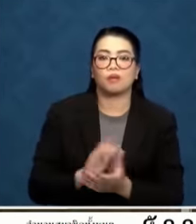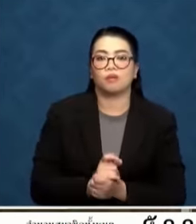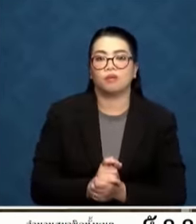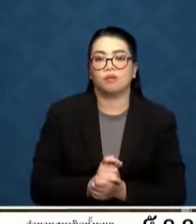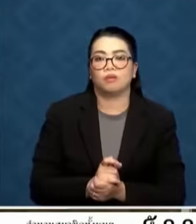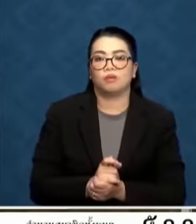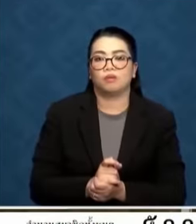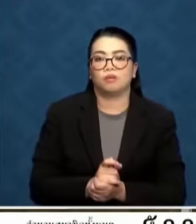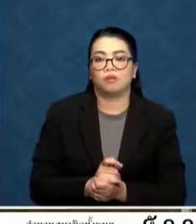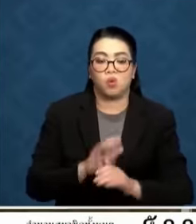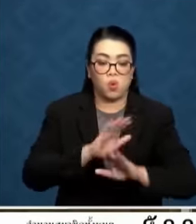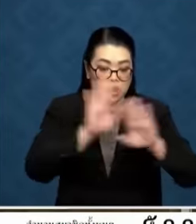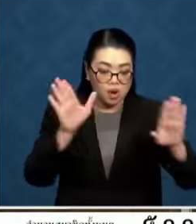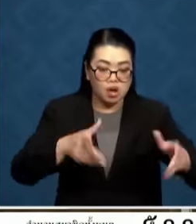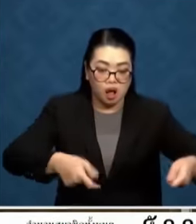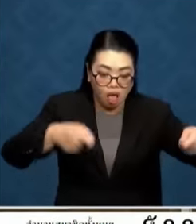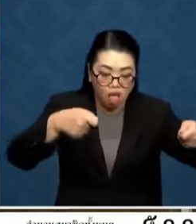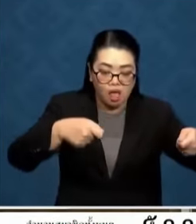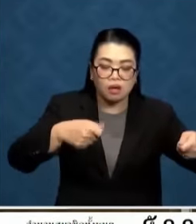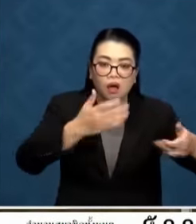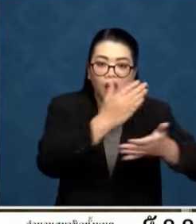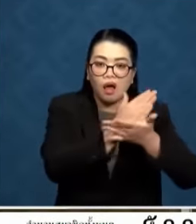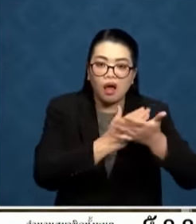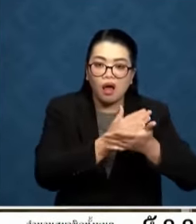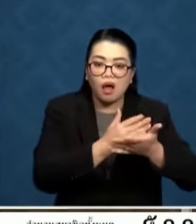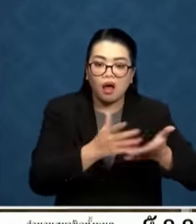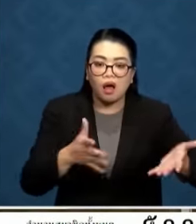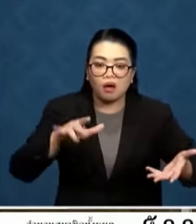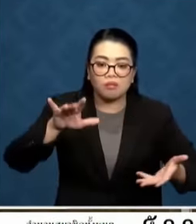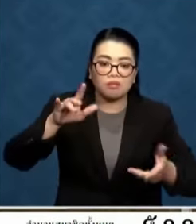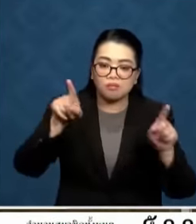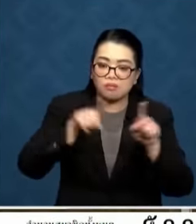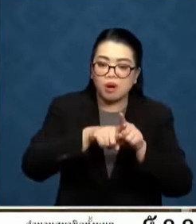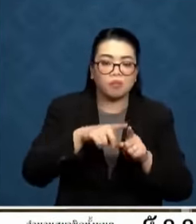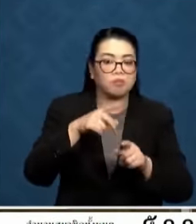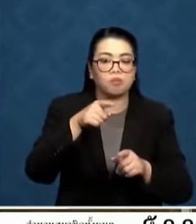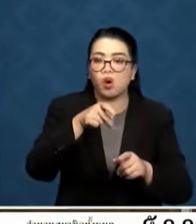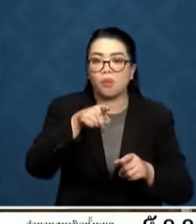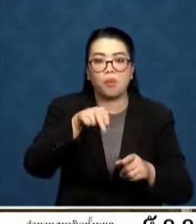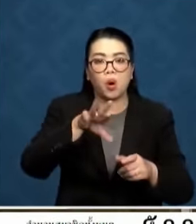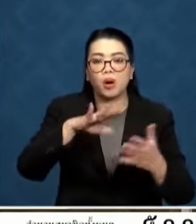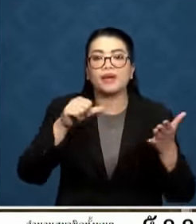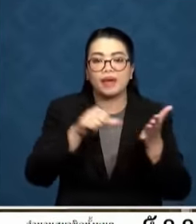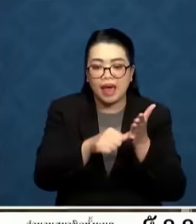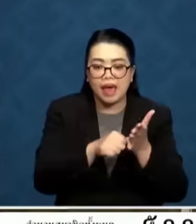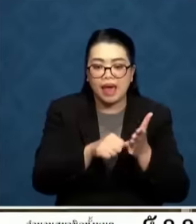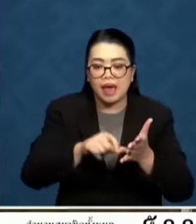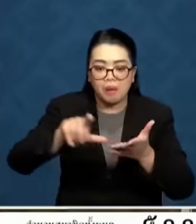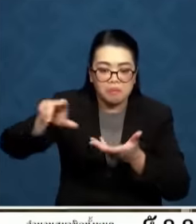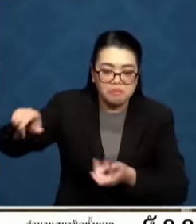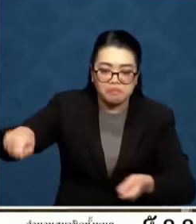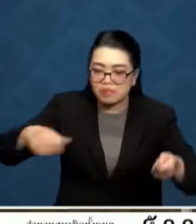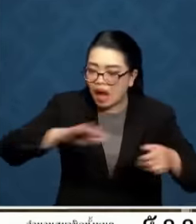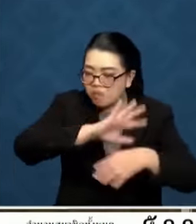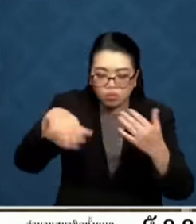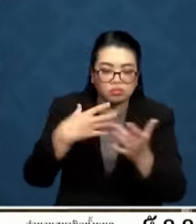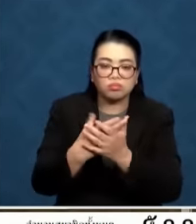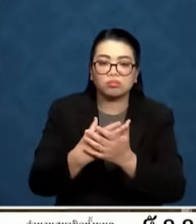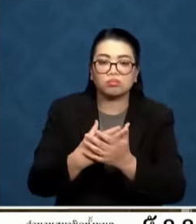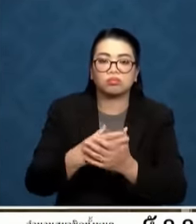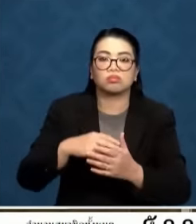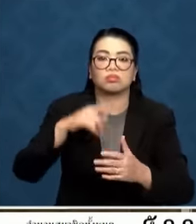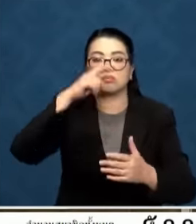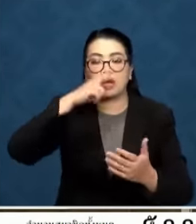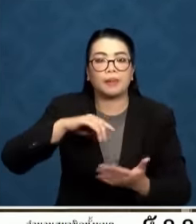เข่งกลายเป็นนิรโทษกรรมยกเข่งและสุดท้ายบ้านเมืองเสียหายยับ